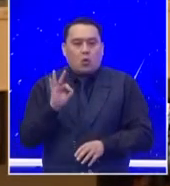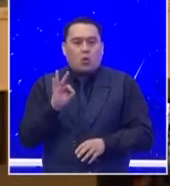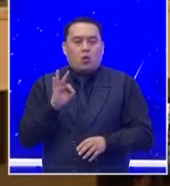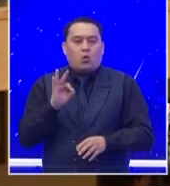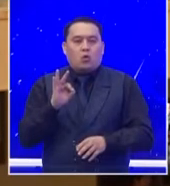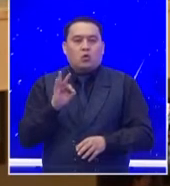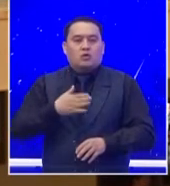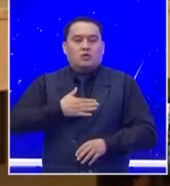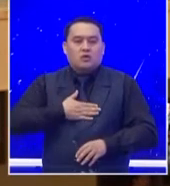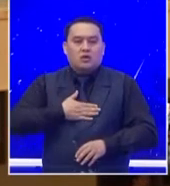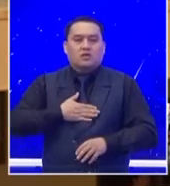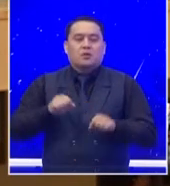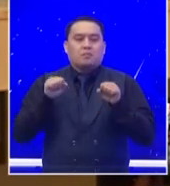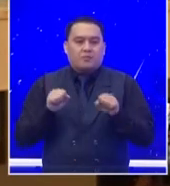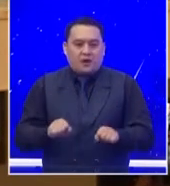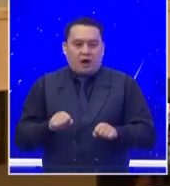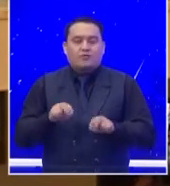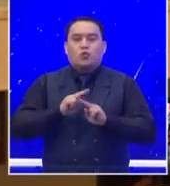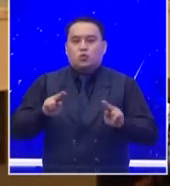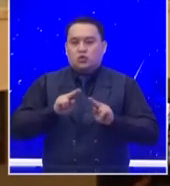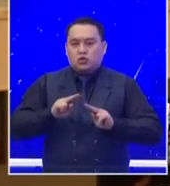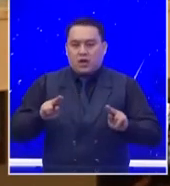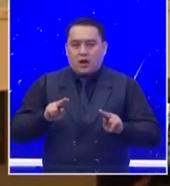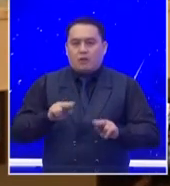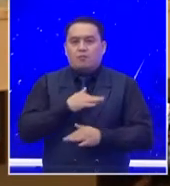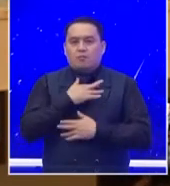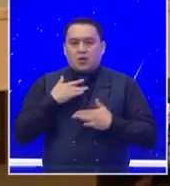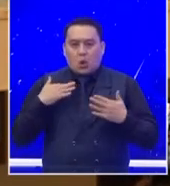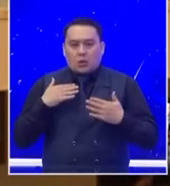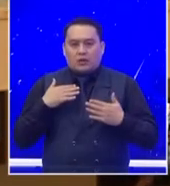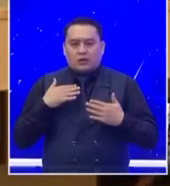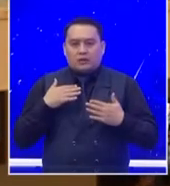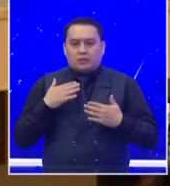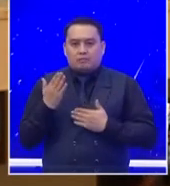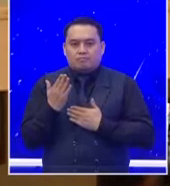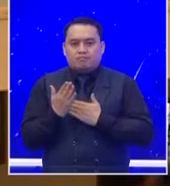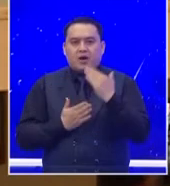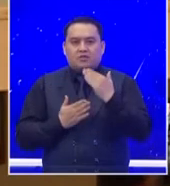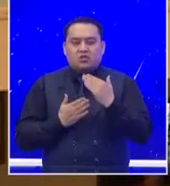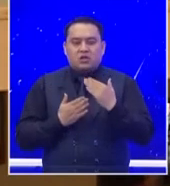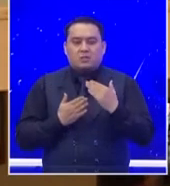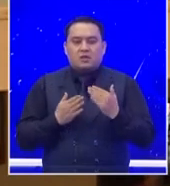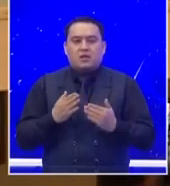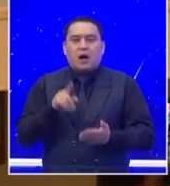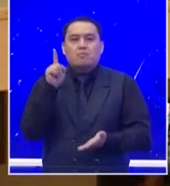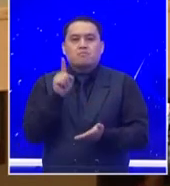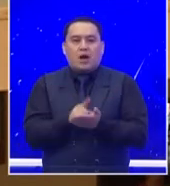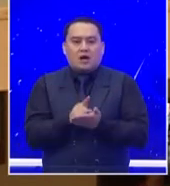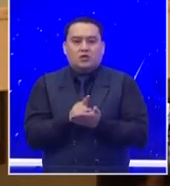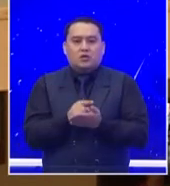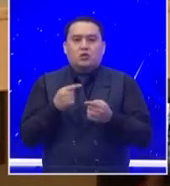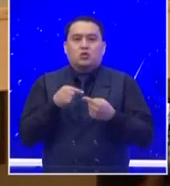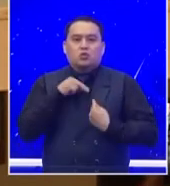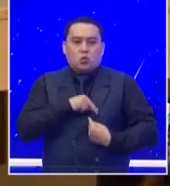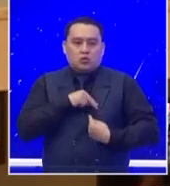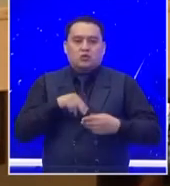статусе наших педагогов, которые многое наряду с повышением их статуса и обязывает трудиться